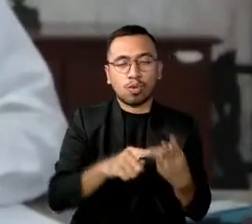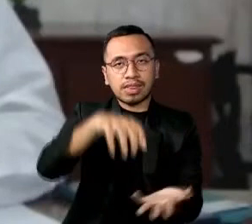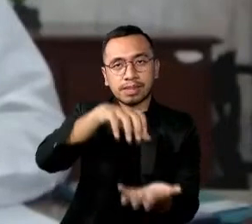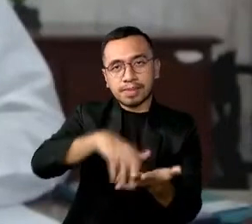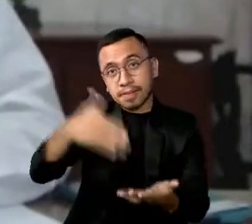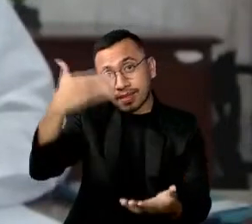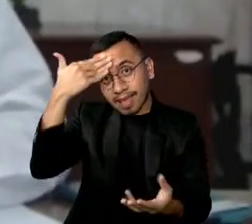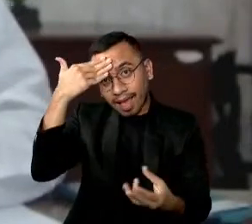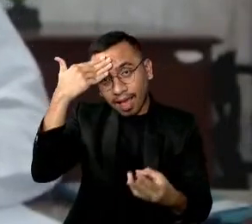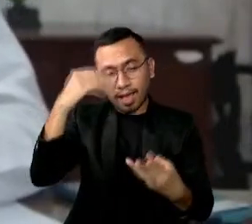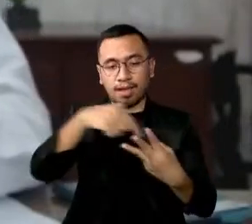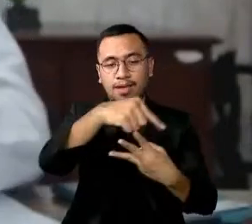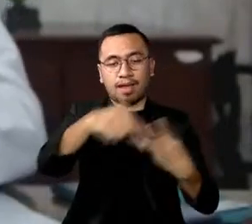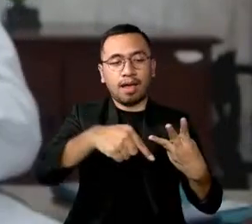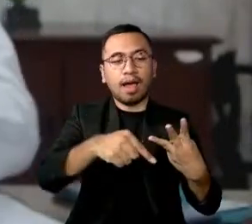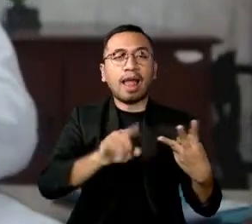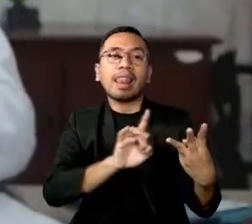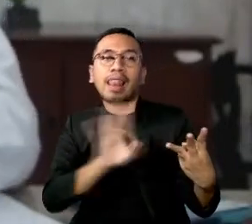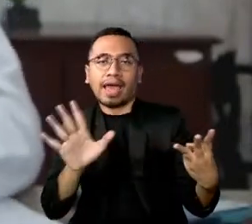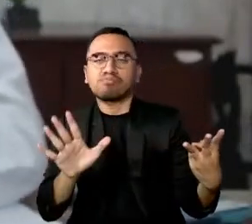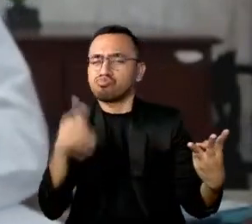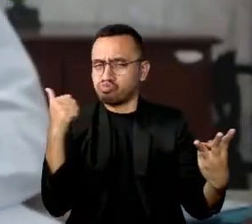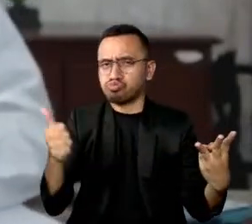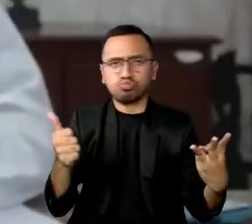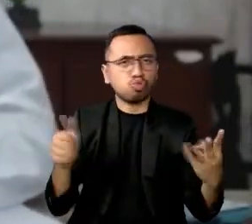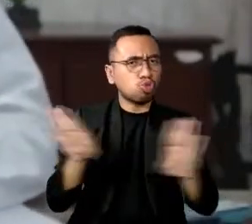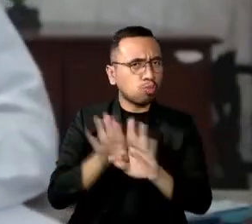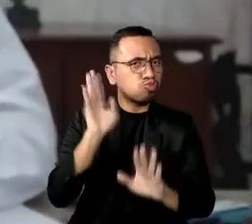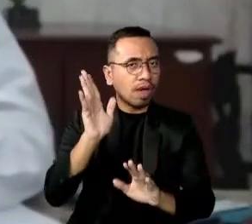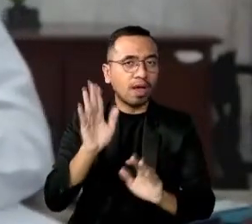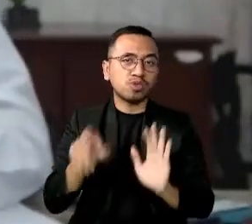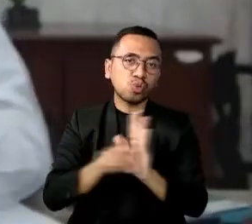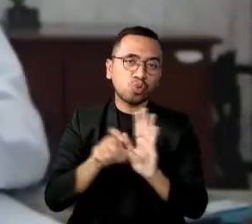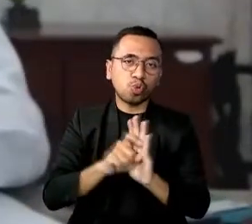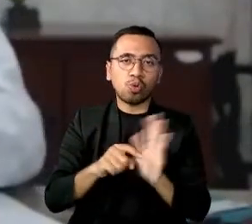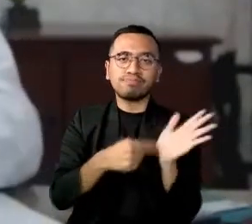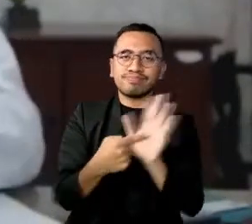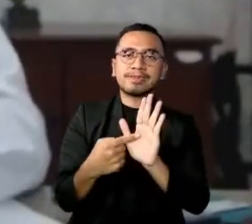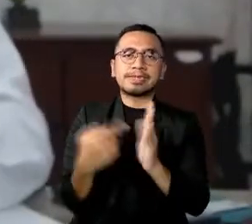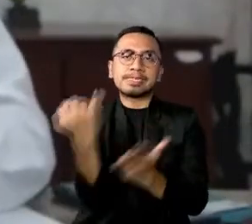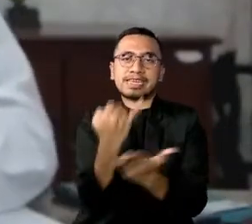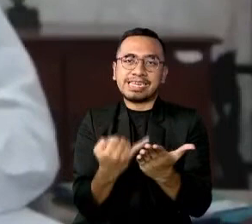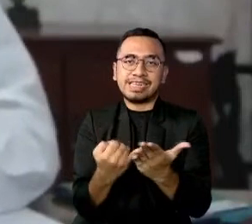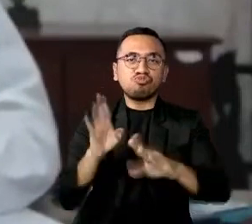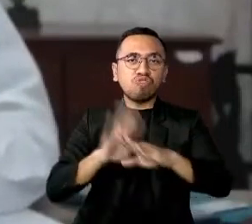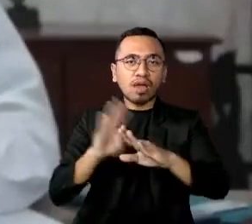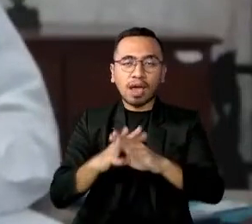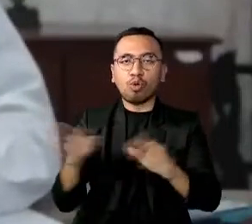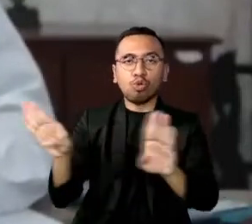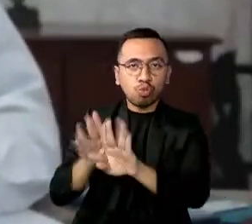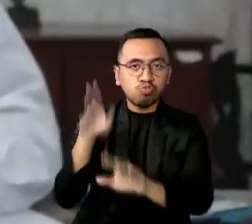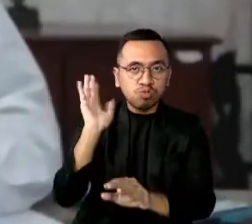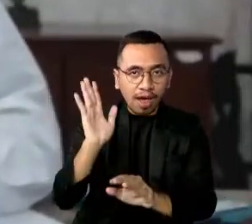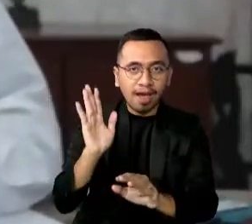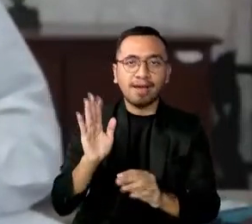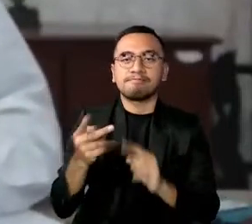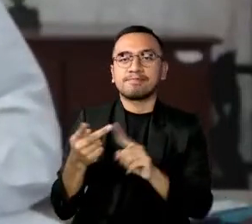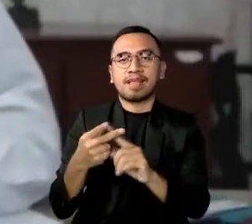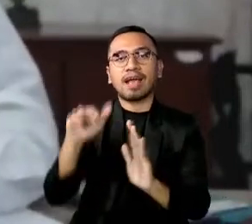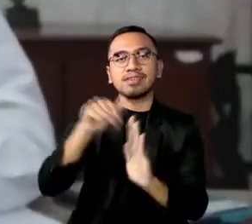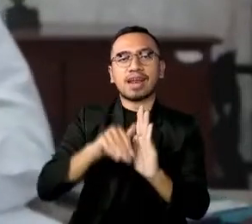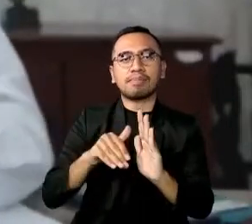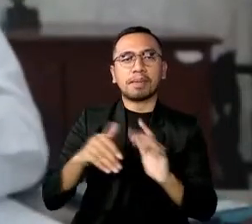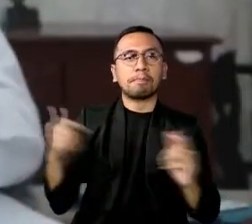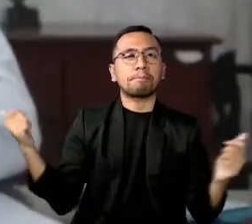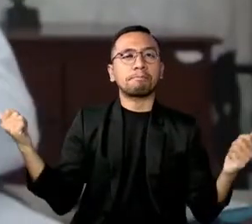kembalikan semua makhluk pentas seni sudah bisa kita kembalikan pesta-pesta semuanya bisa kita kendalikan